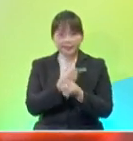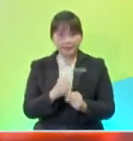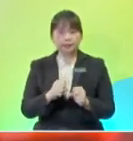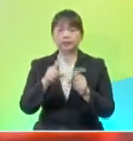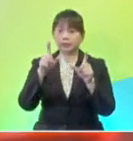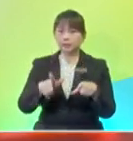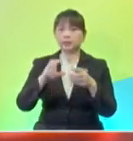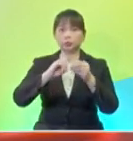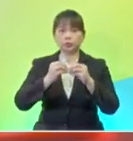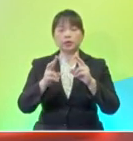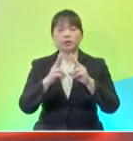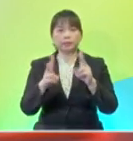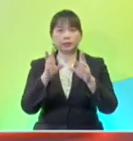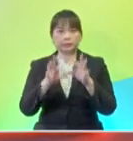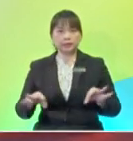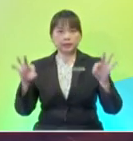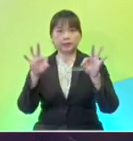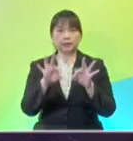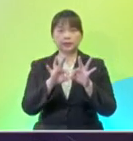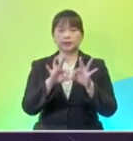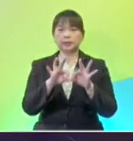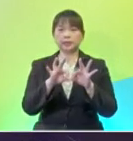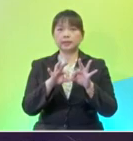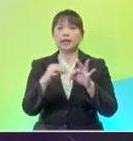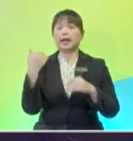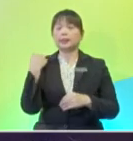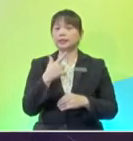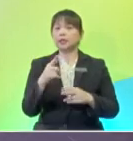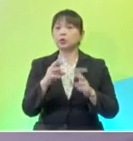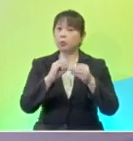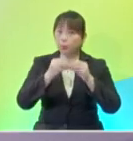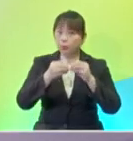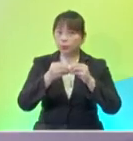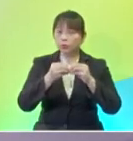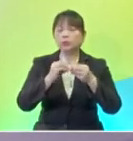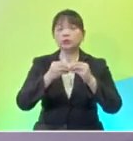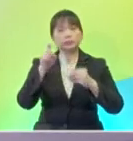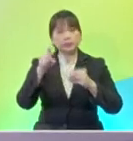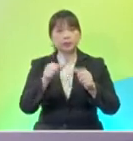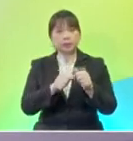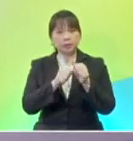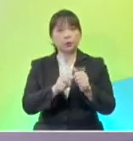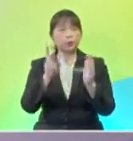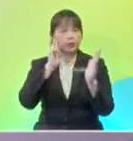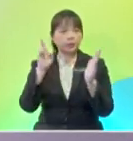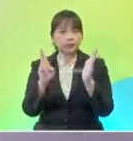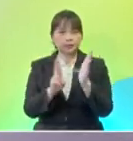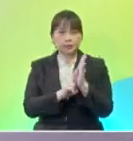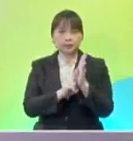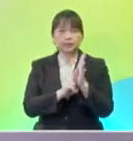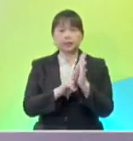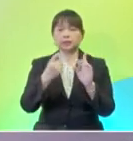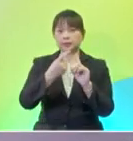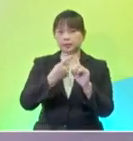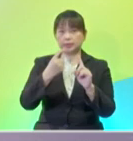paling penting sekali dalam tenggorokannya pasti ikut arah jam sudah Riki